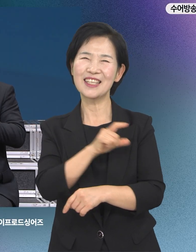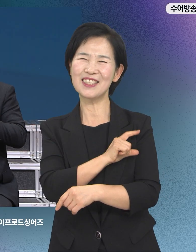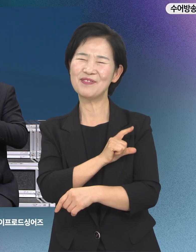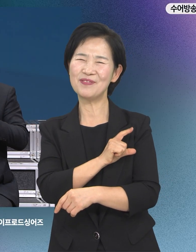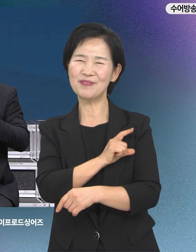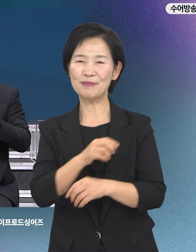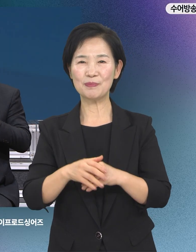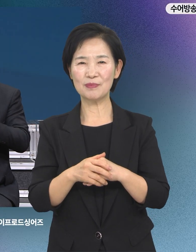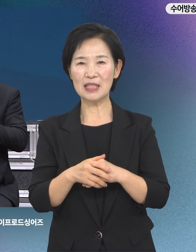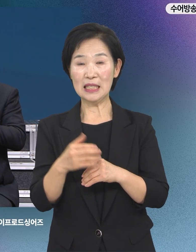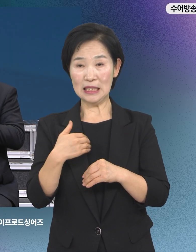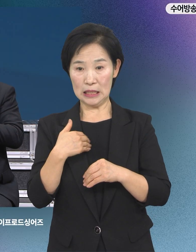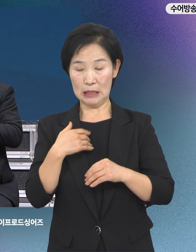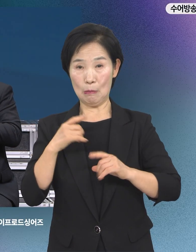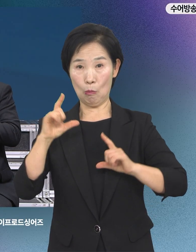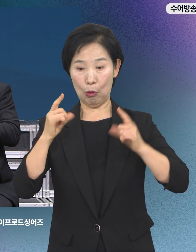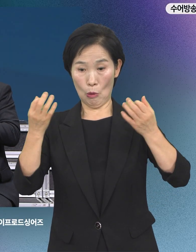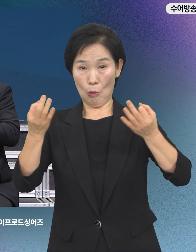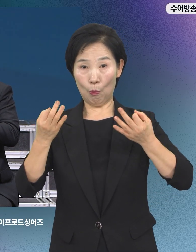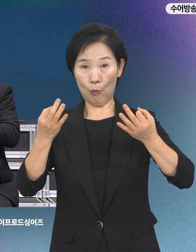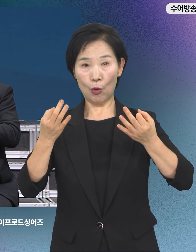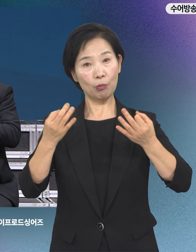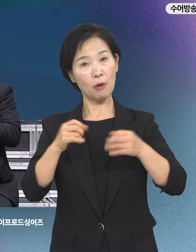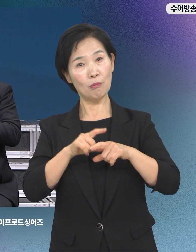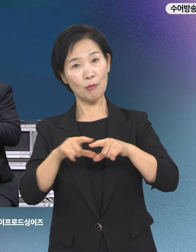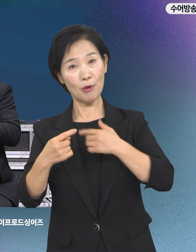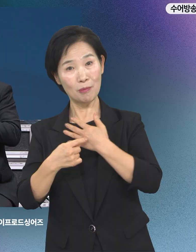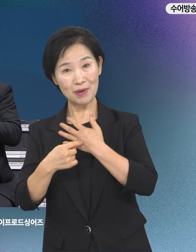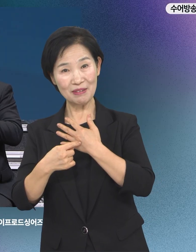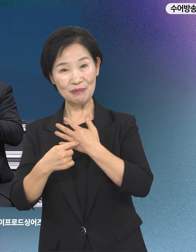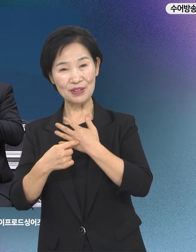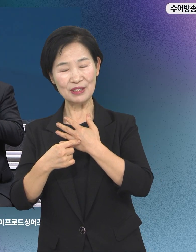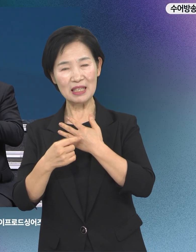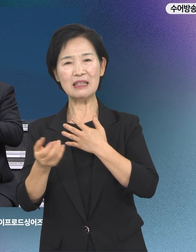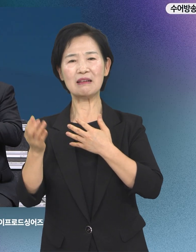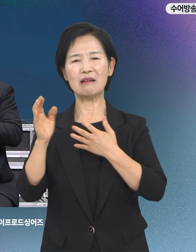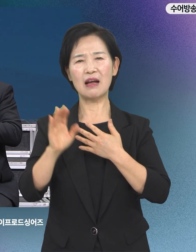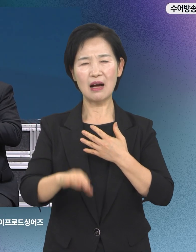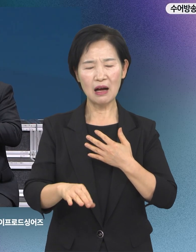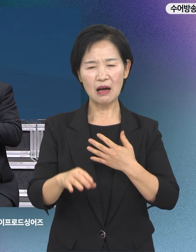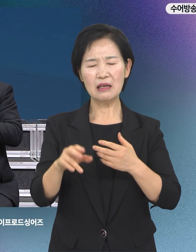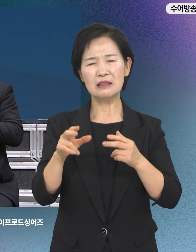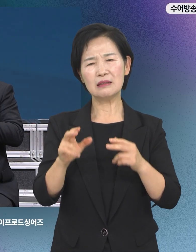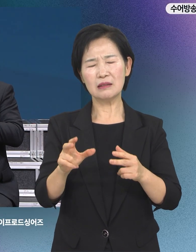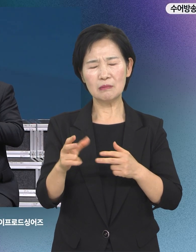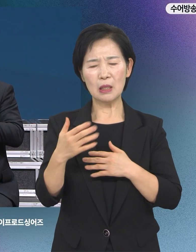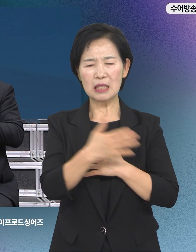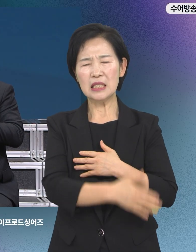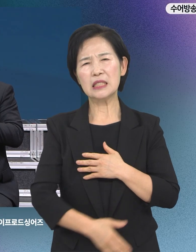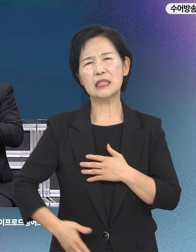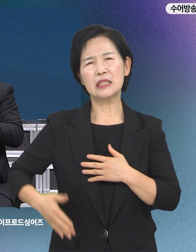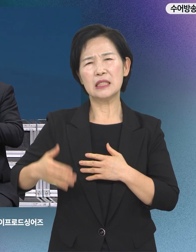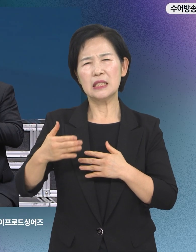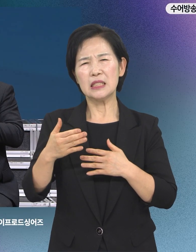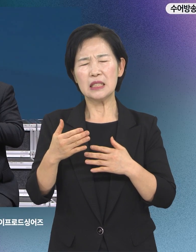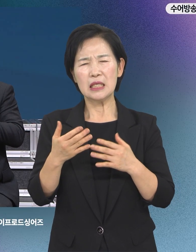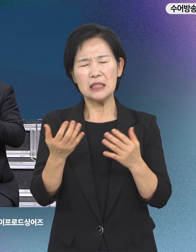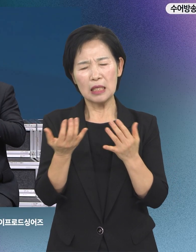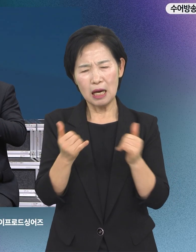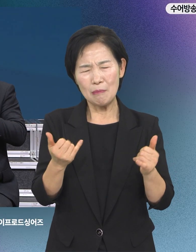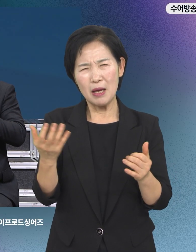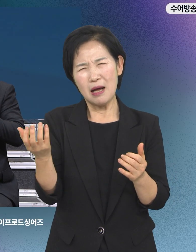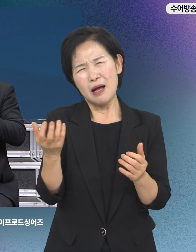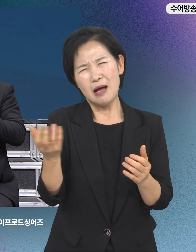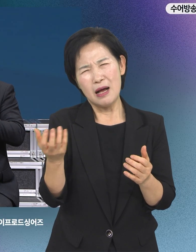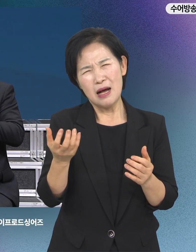지금 제 모습을 보면 평범해 보일지 모르지만 저는 현재 인간이 느낄 수 있는 통증 중 가장 극심하다고